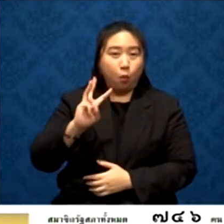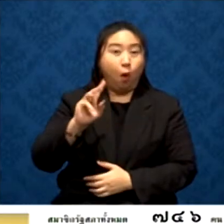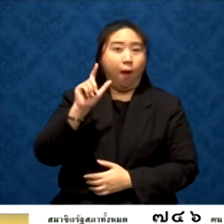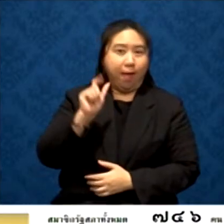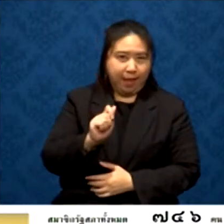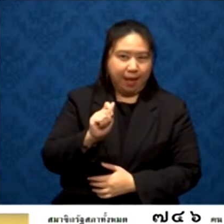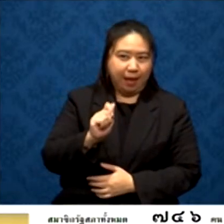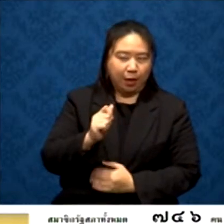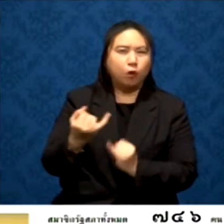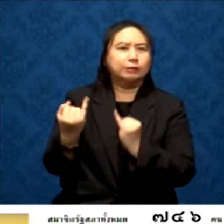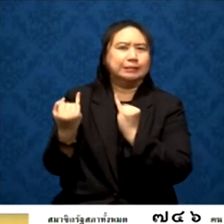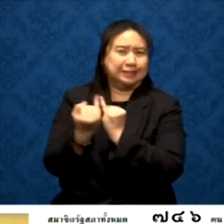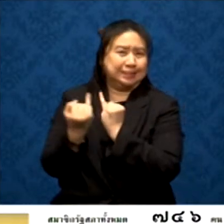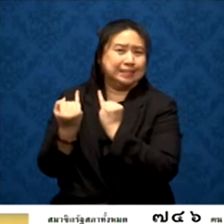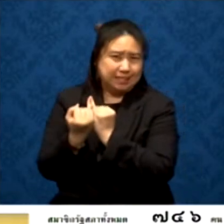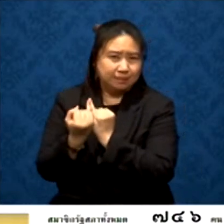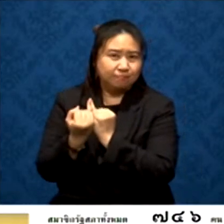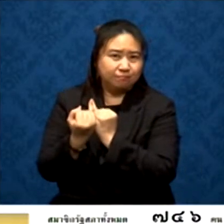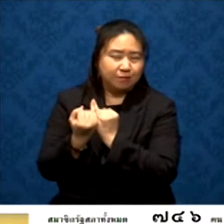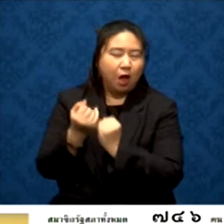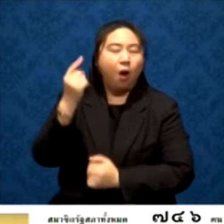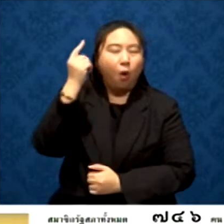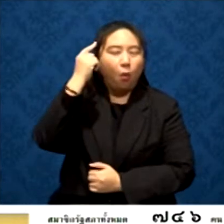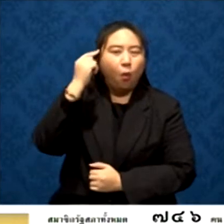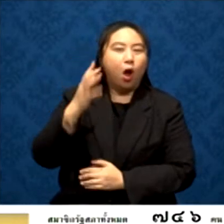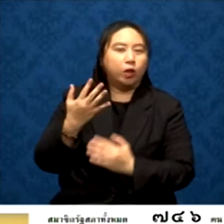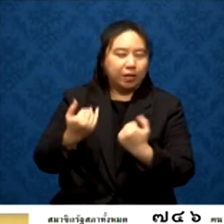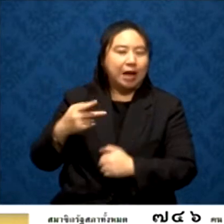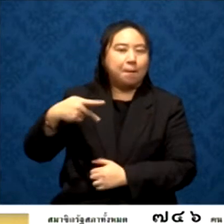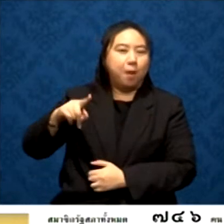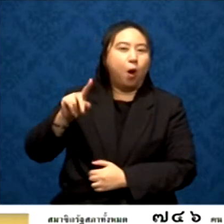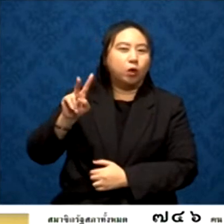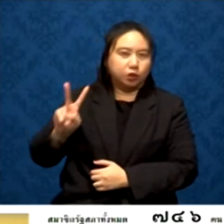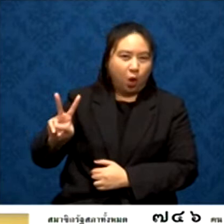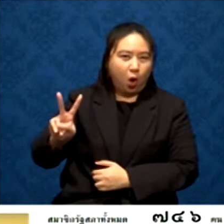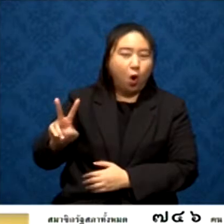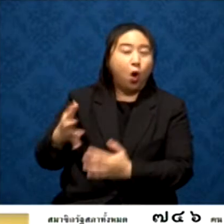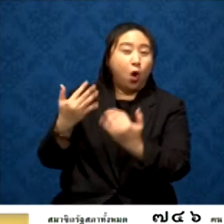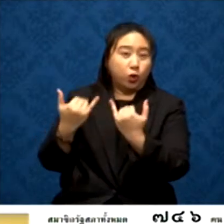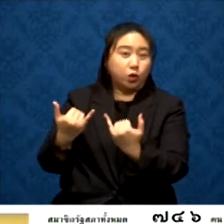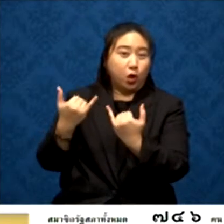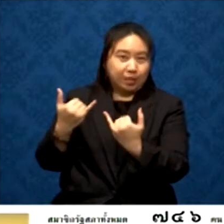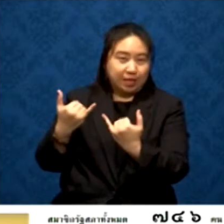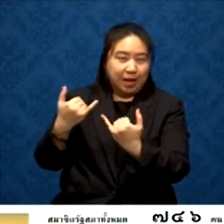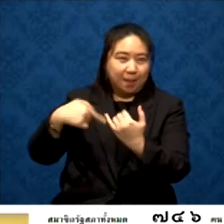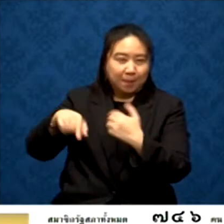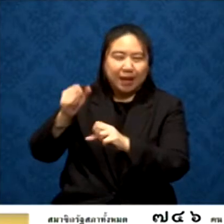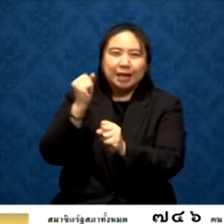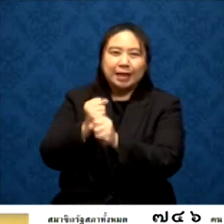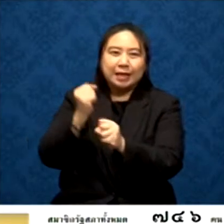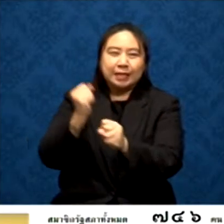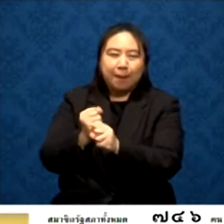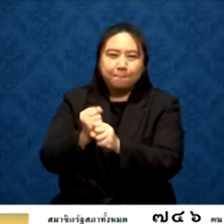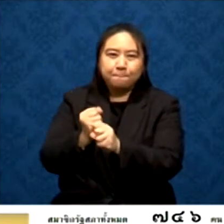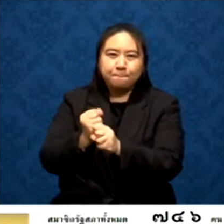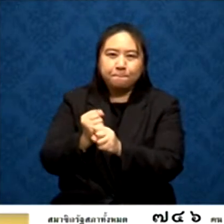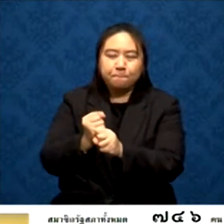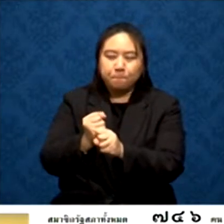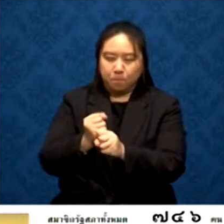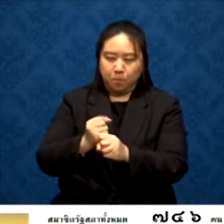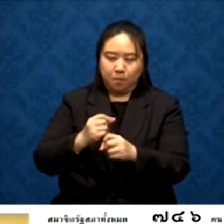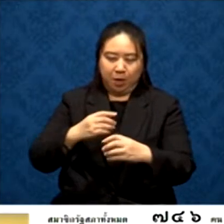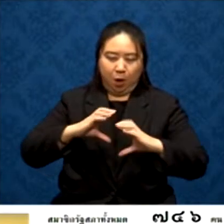มถึงขนาดรู้ว่าป.2ในเวลานั้นยังไม่ได้ไปทำบอลลูนท่านนายก